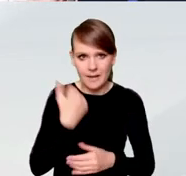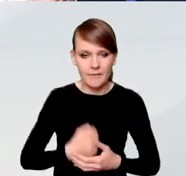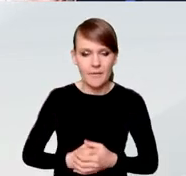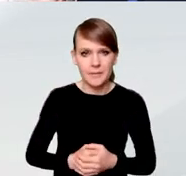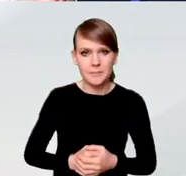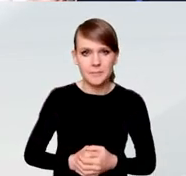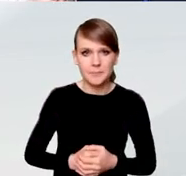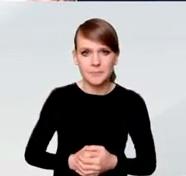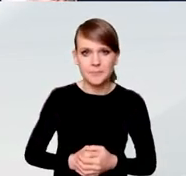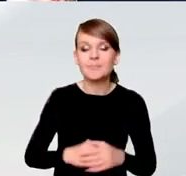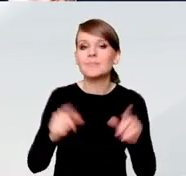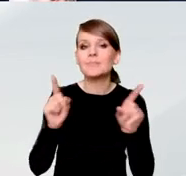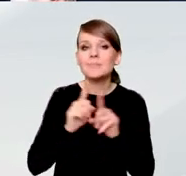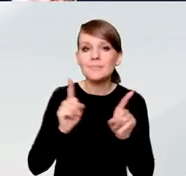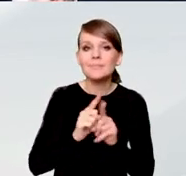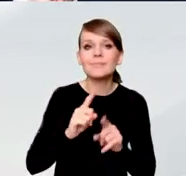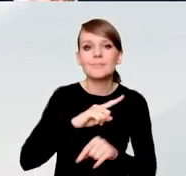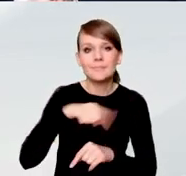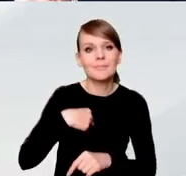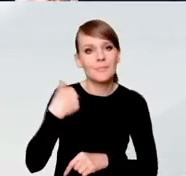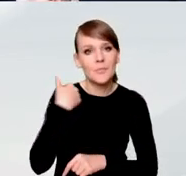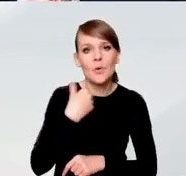Pytaliśmy też pracowników,